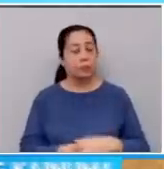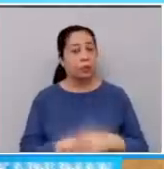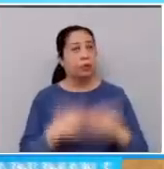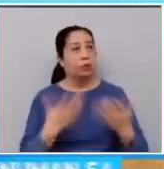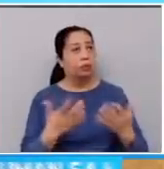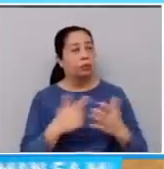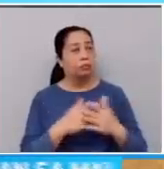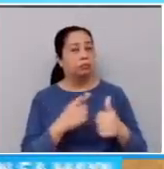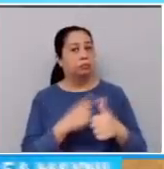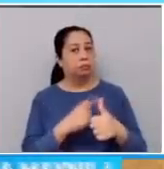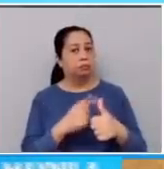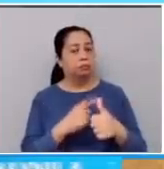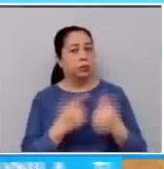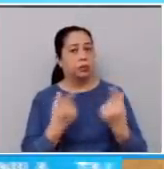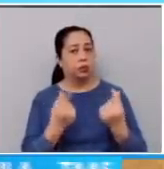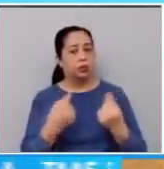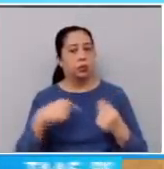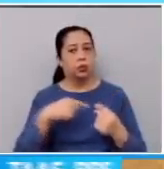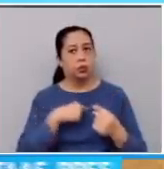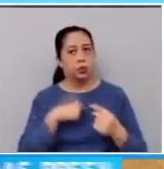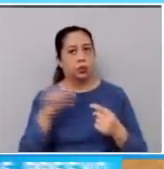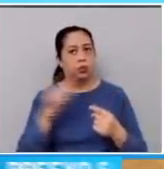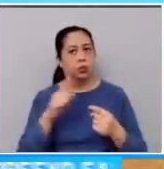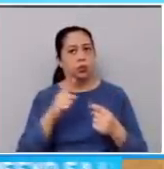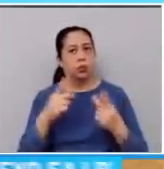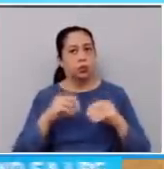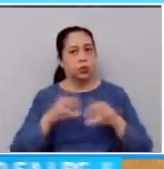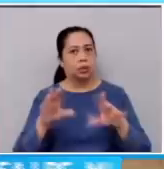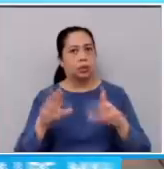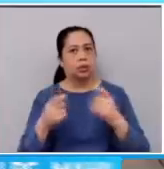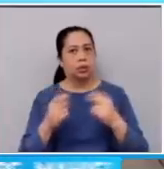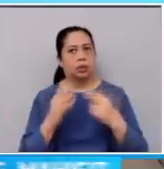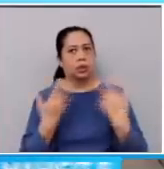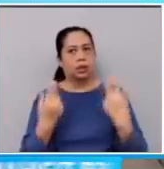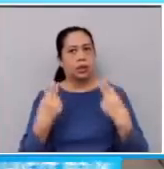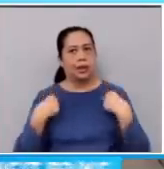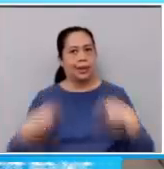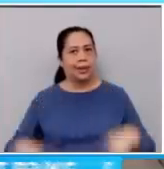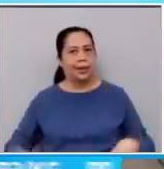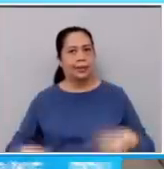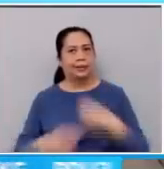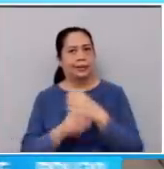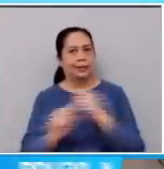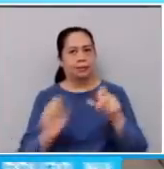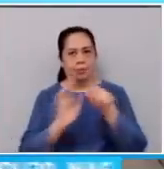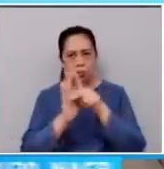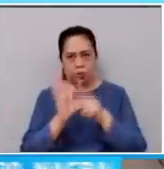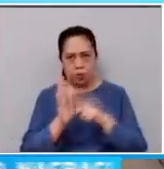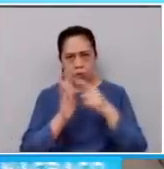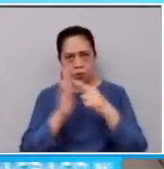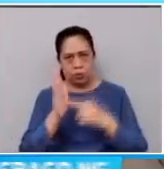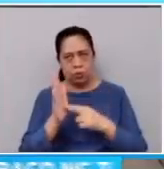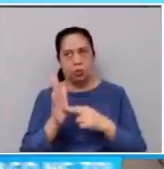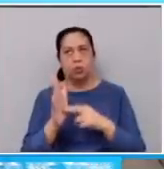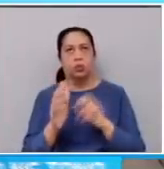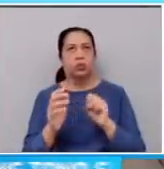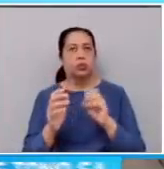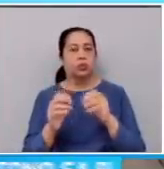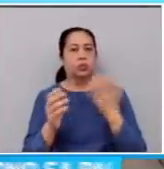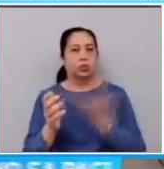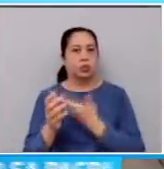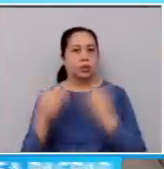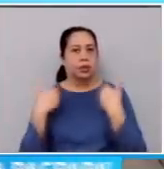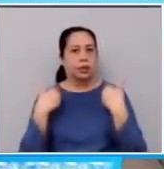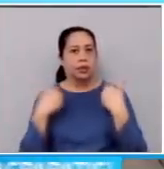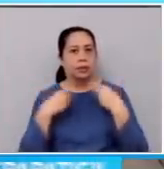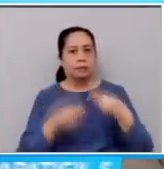Pangunahin sa ginagawa namin ay yung pagpapatupad ng mga health and safety protocols. So kami ngayon ay namimigay